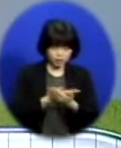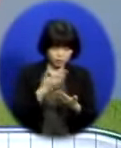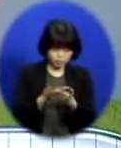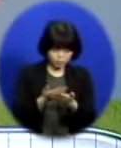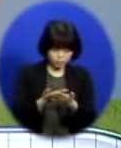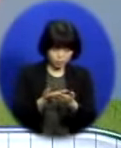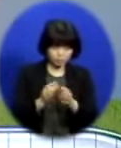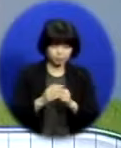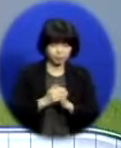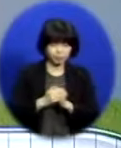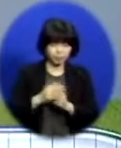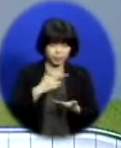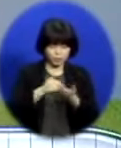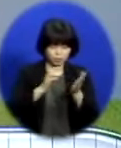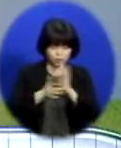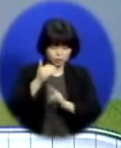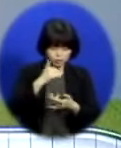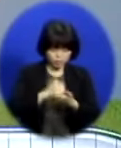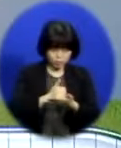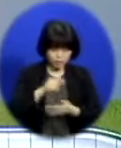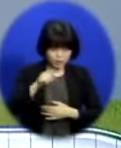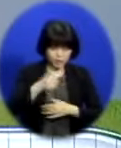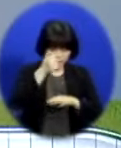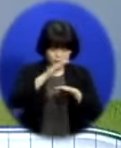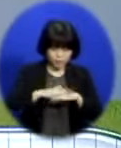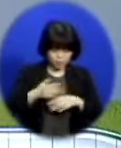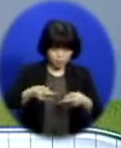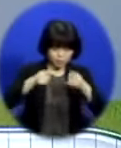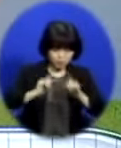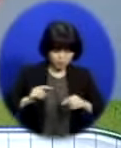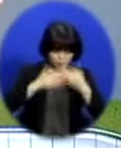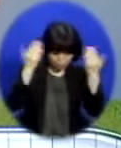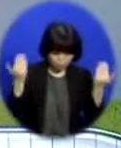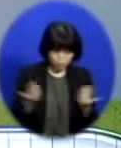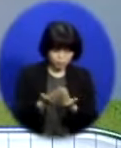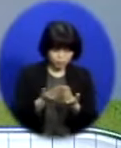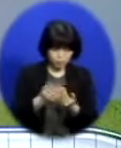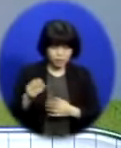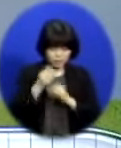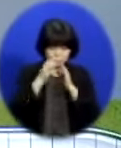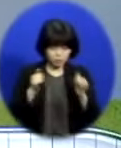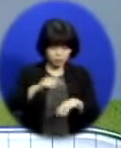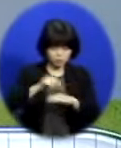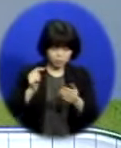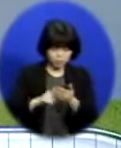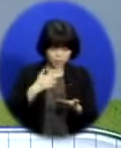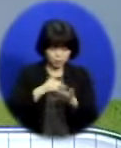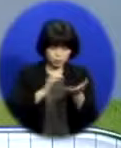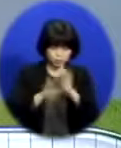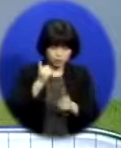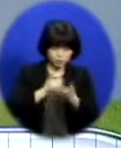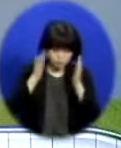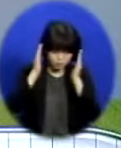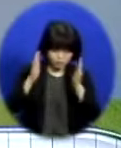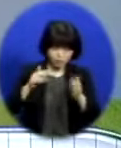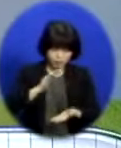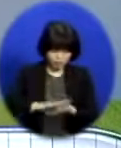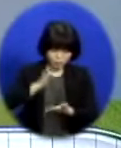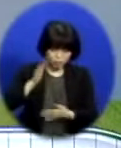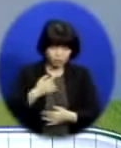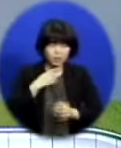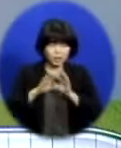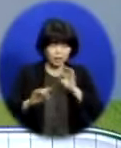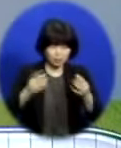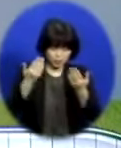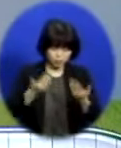주소서 주 예수님이 예배에 참여한 모든 성도들의 심령에 주 예수님을 향한 뜨거운 갈망을